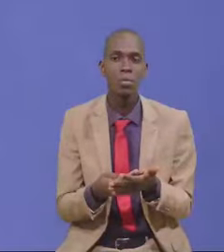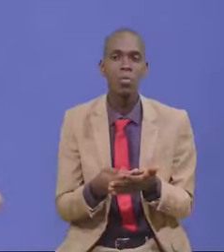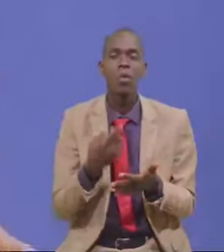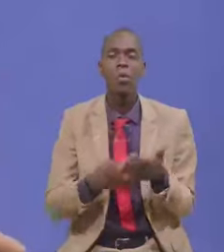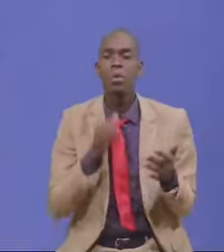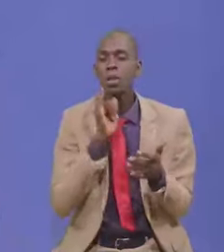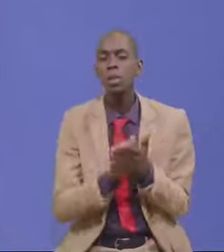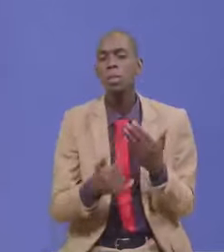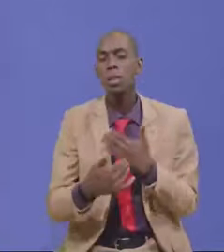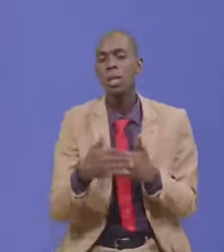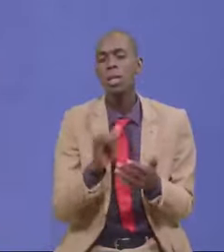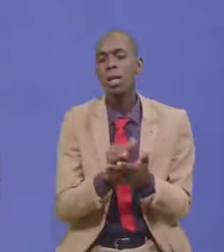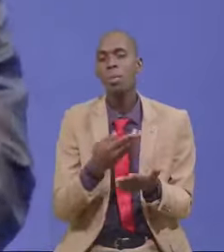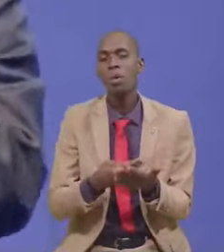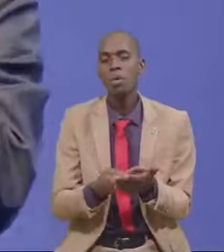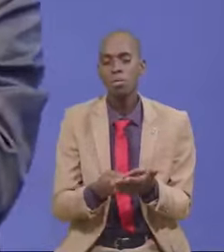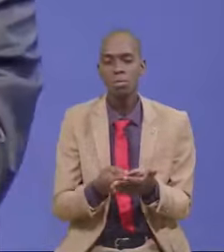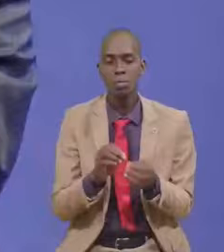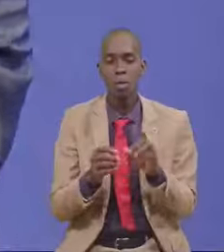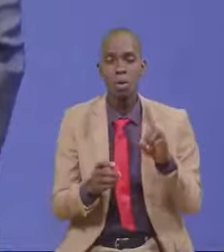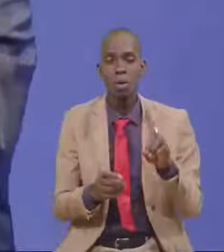Premièrement, c'est l'insatisfaction.